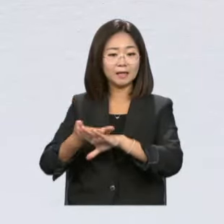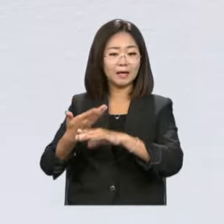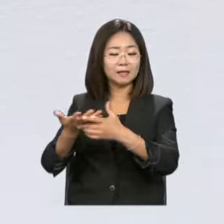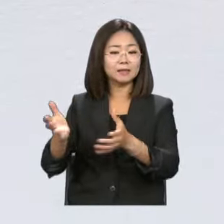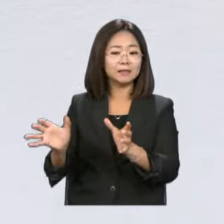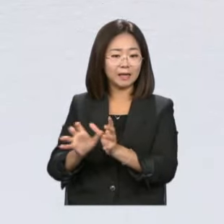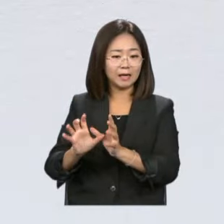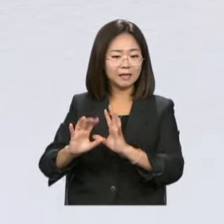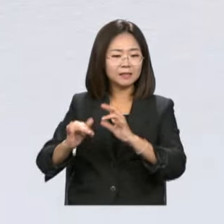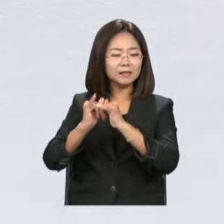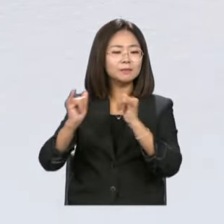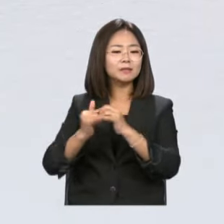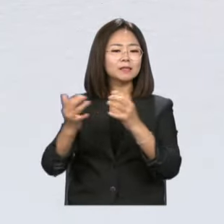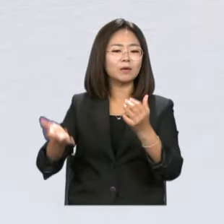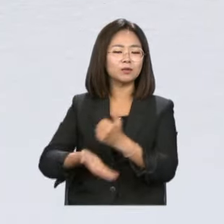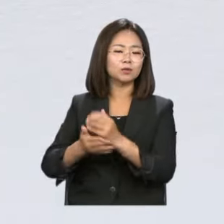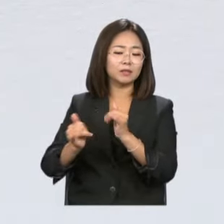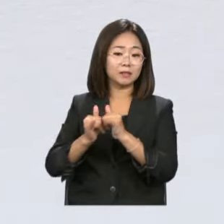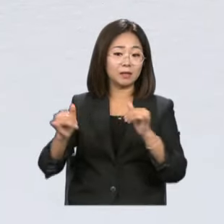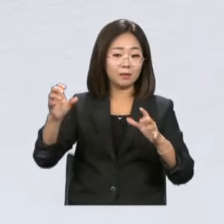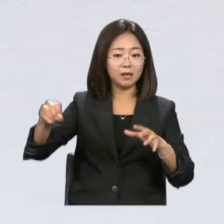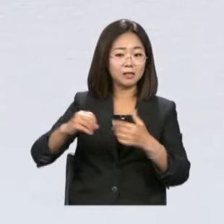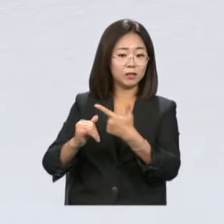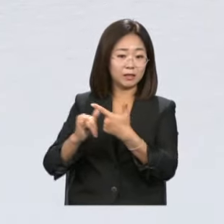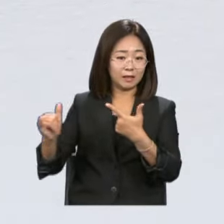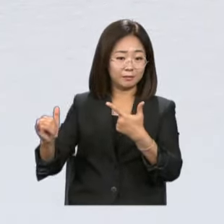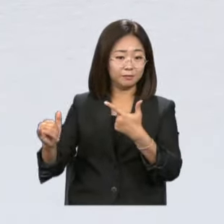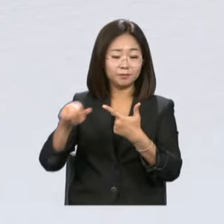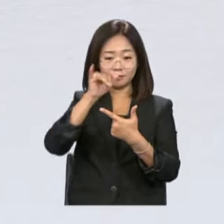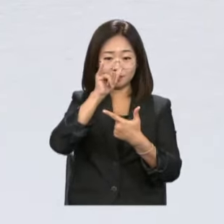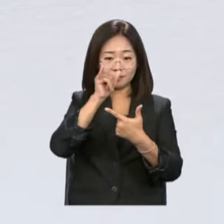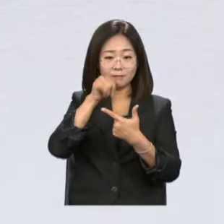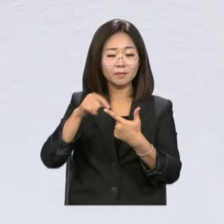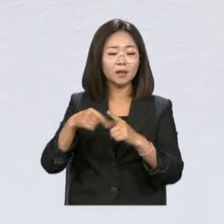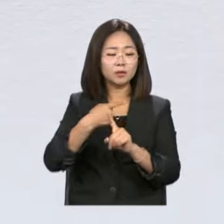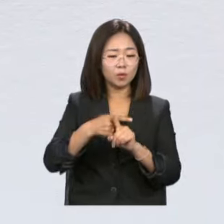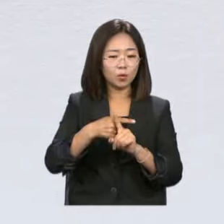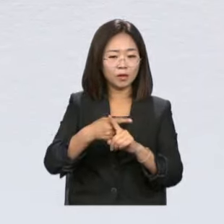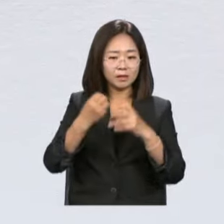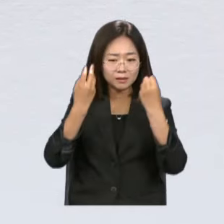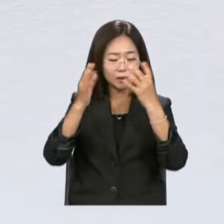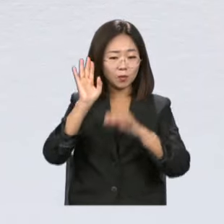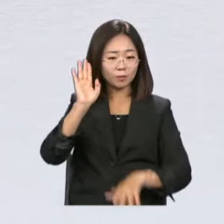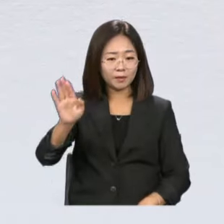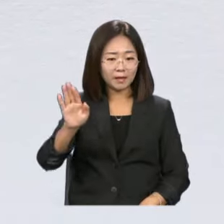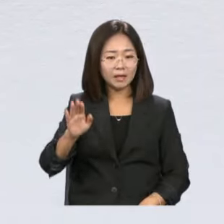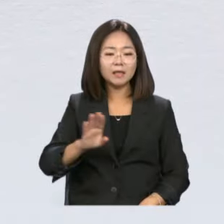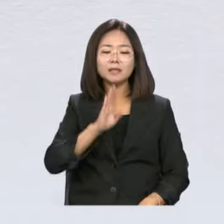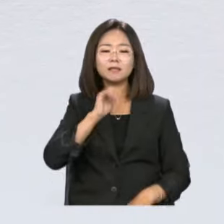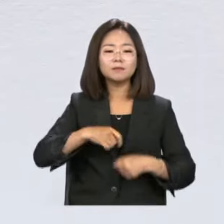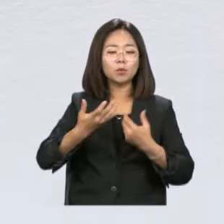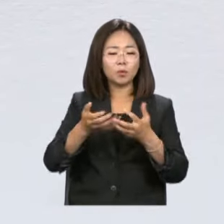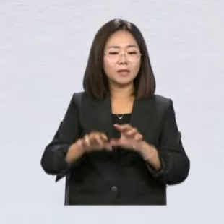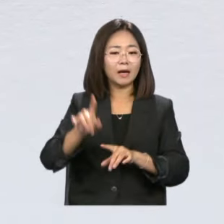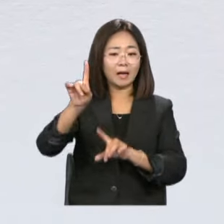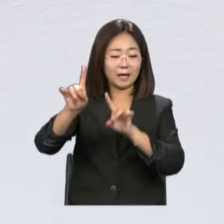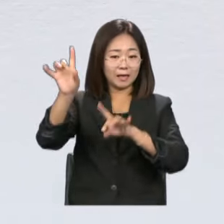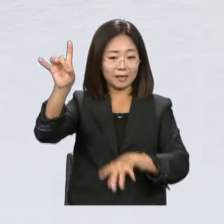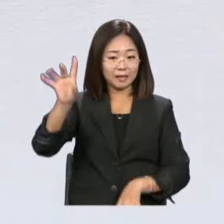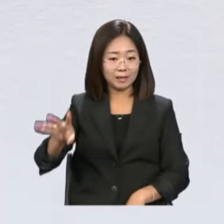정당이나 시민사회 추천으로 당선된이 모두 여섯 명이 있습니다 여기에다가 새로운 미래와 진보당이 각각 한 명씩